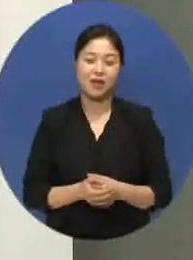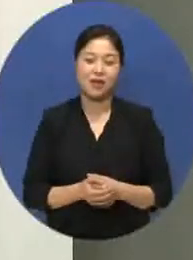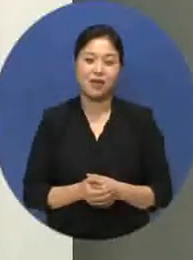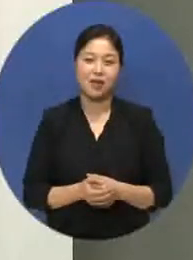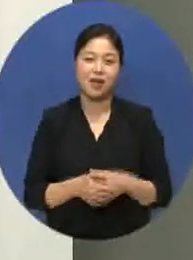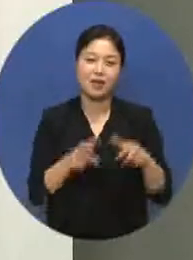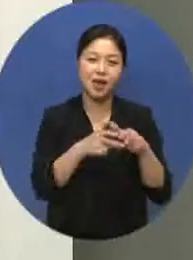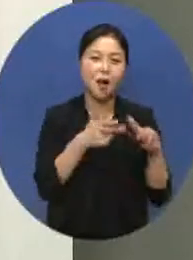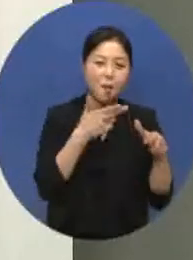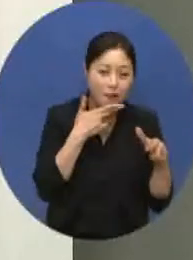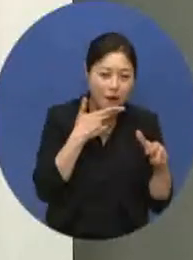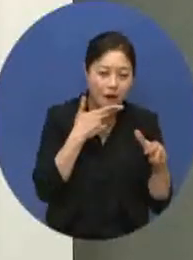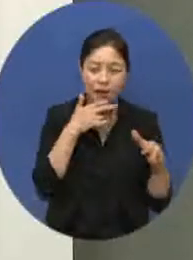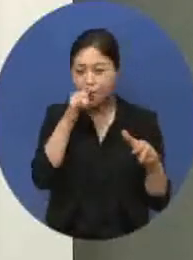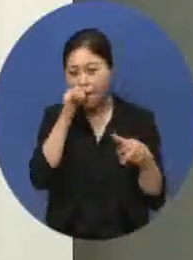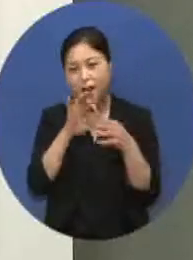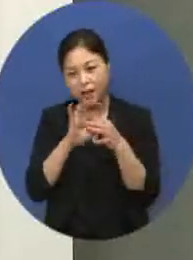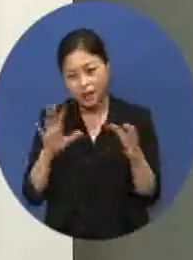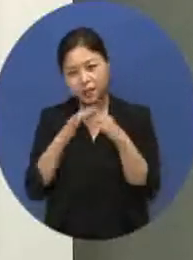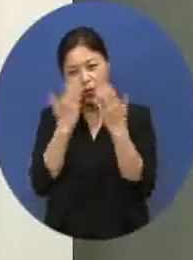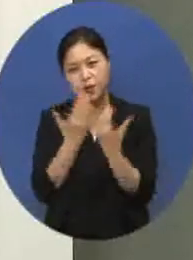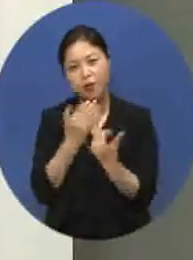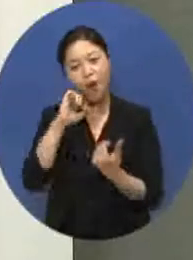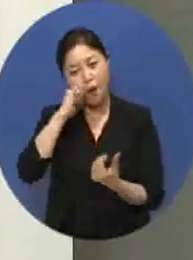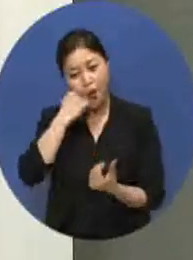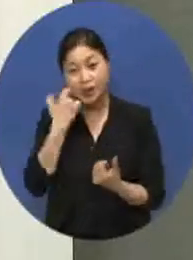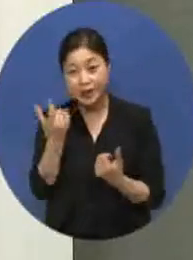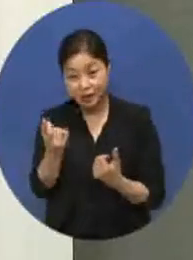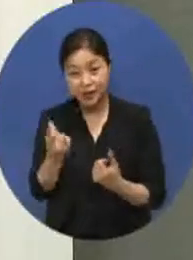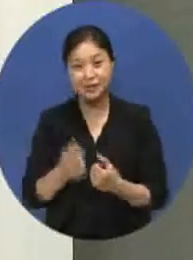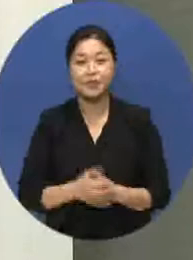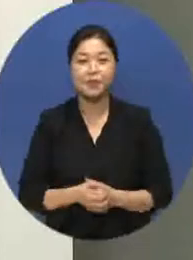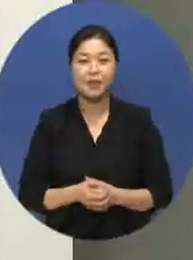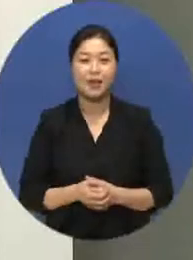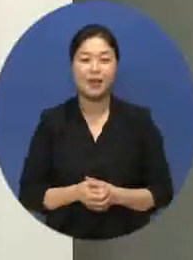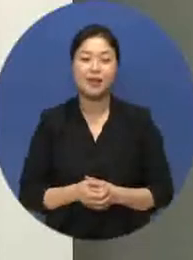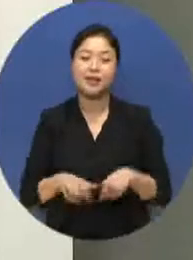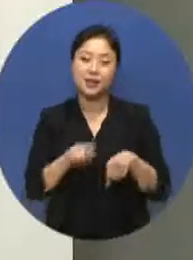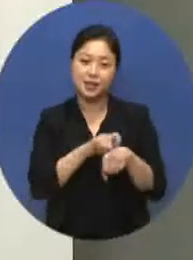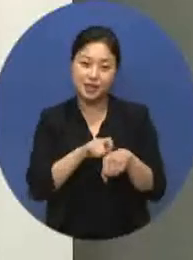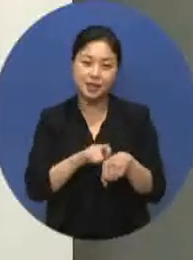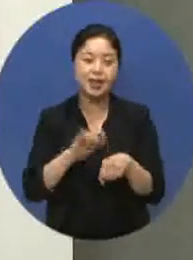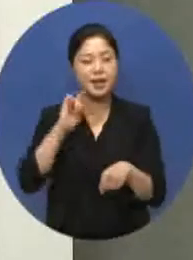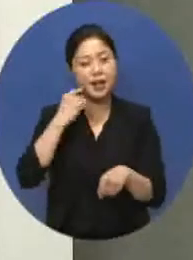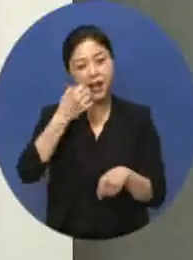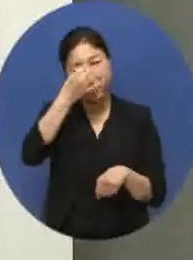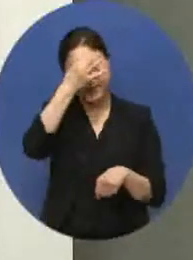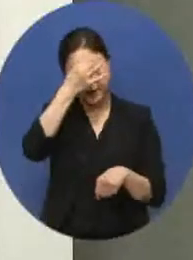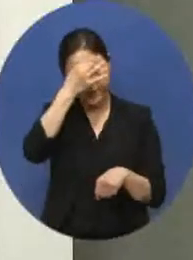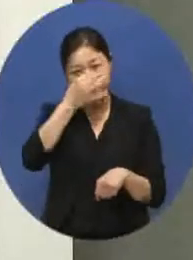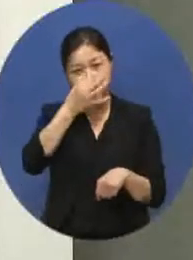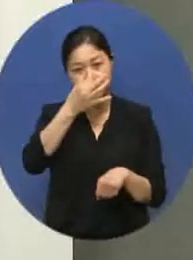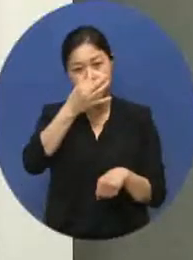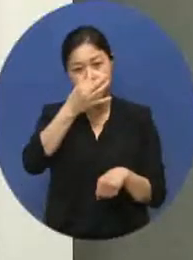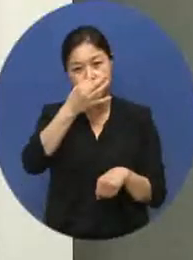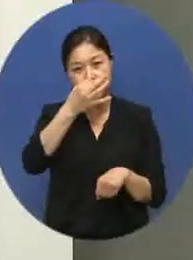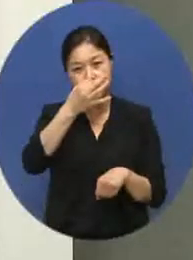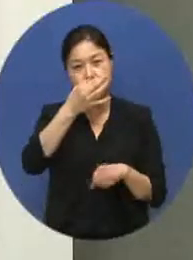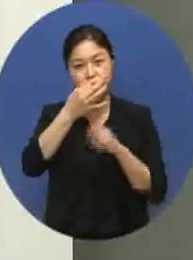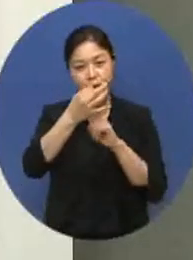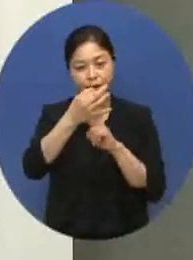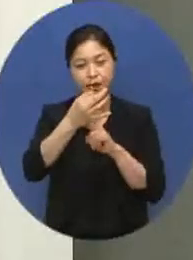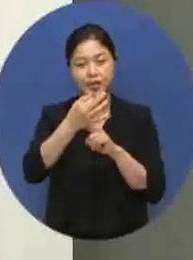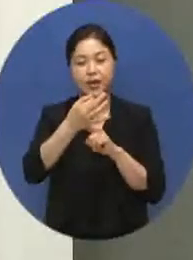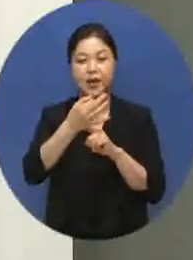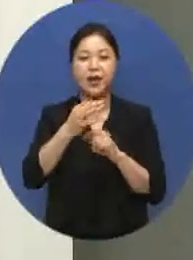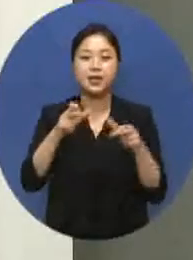비장애인이고 장애인이고 예. 모두가 예. 어렵죠. 어렵잖아요. 예, 예, 예. 예, 그분들 특히 그 장애인들의